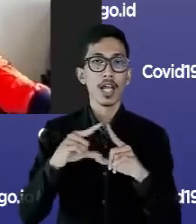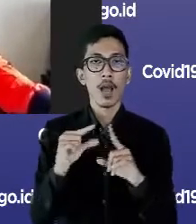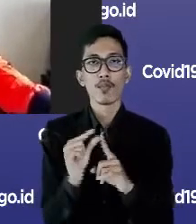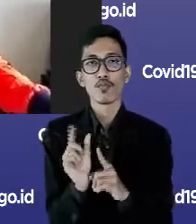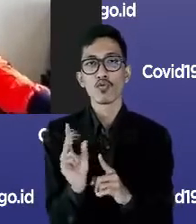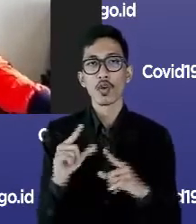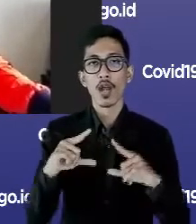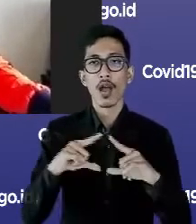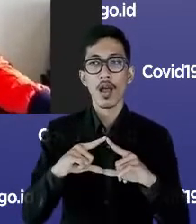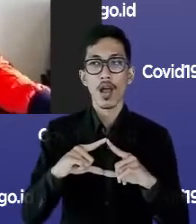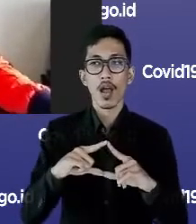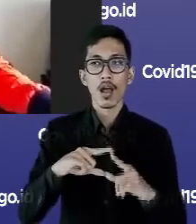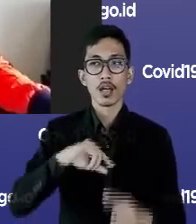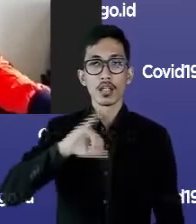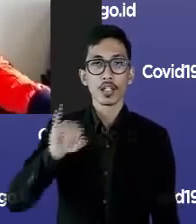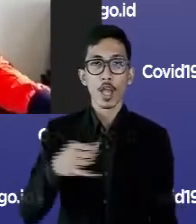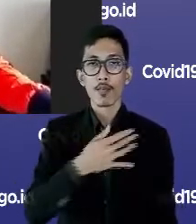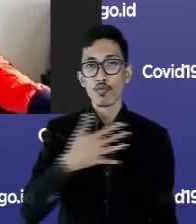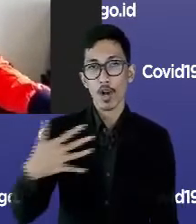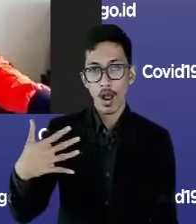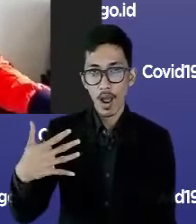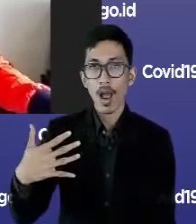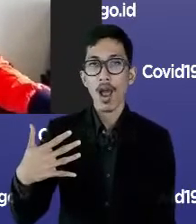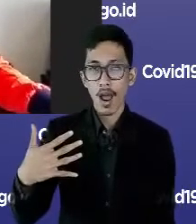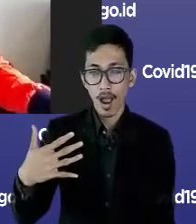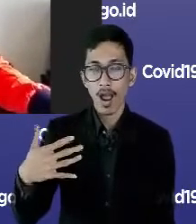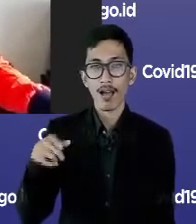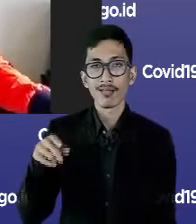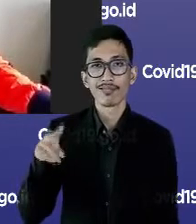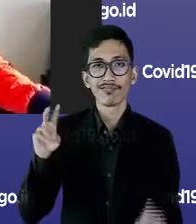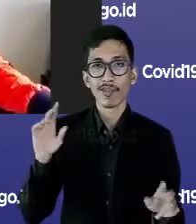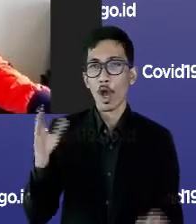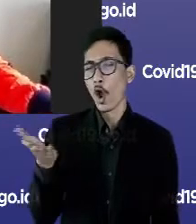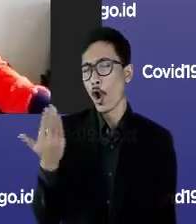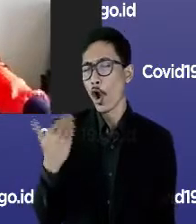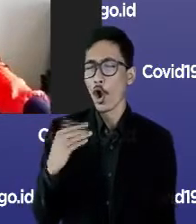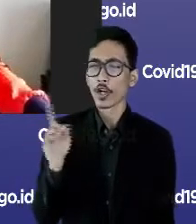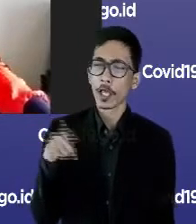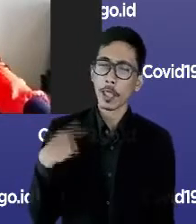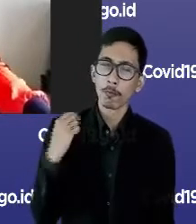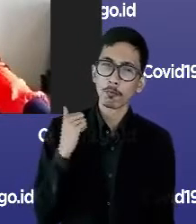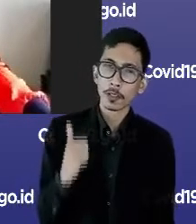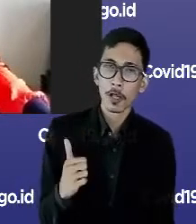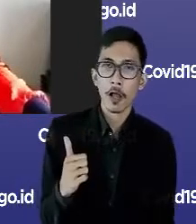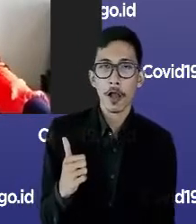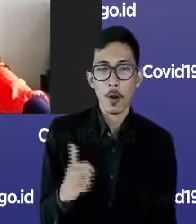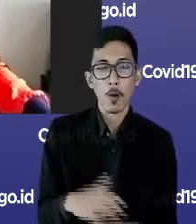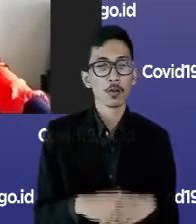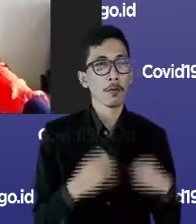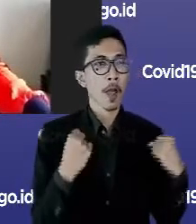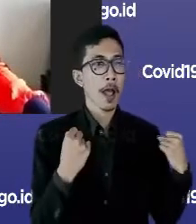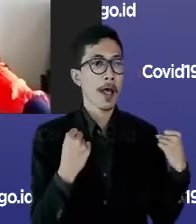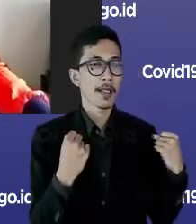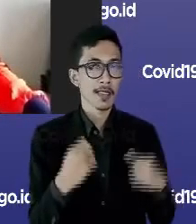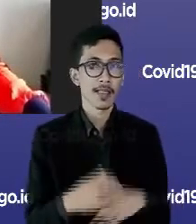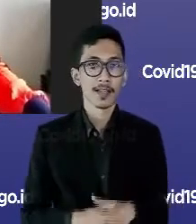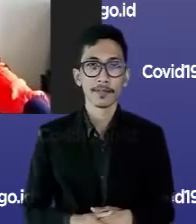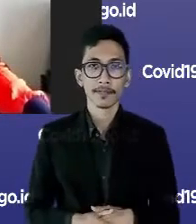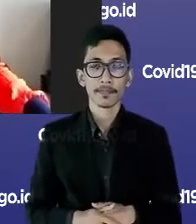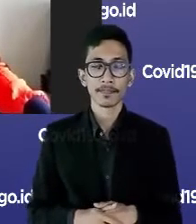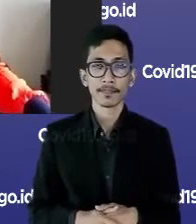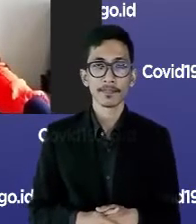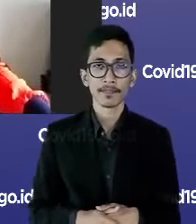Alpius Toam. Salam, Torang Bisa. Torang Bisa, semangat. Terima kasih. Selanjutnya